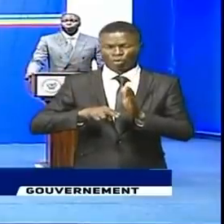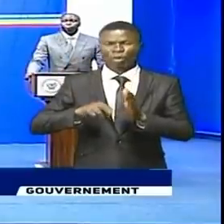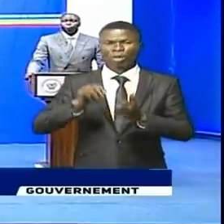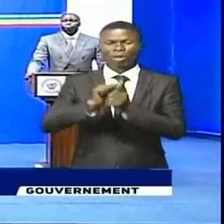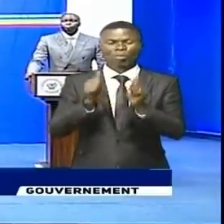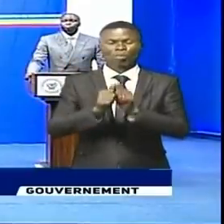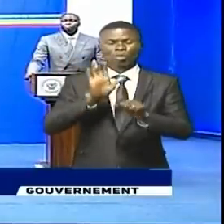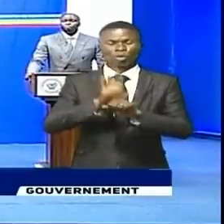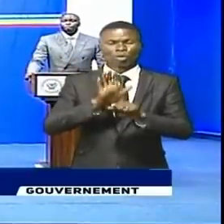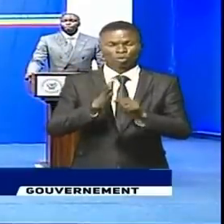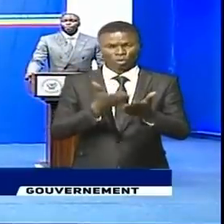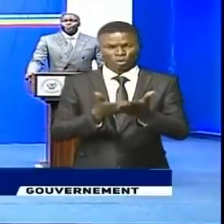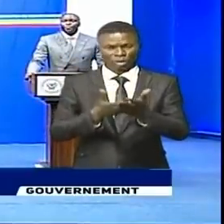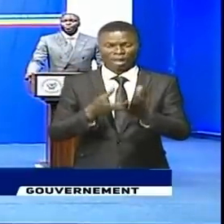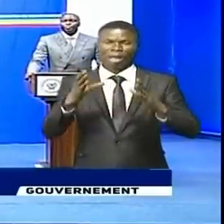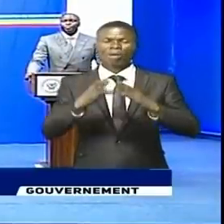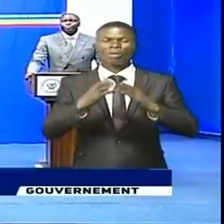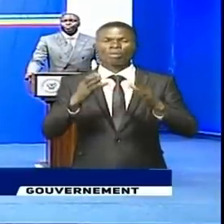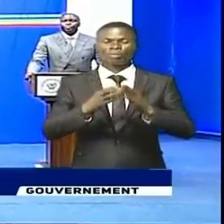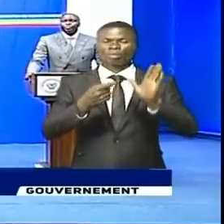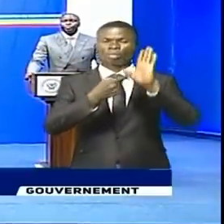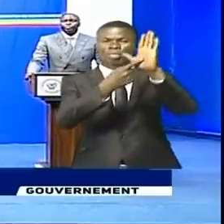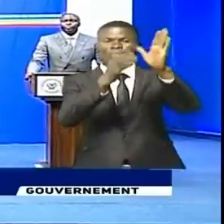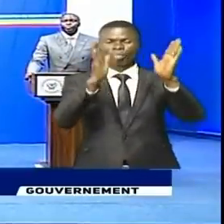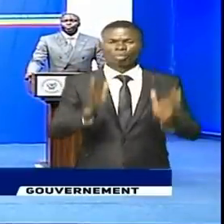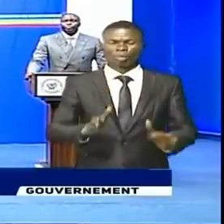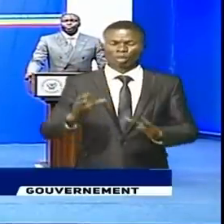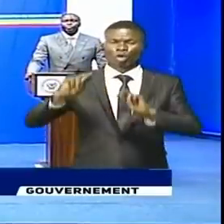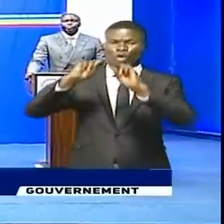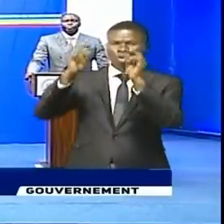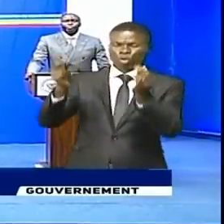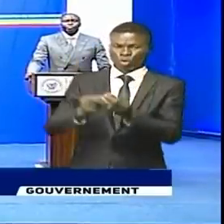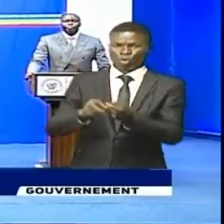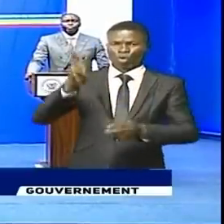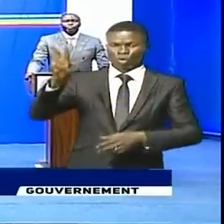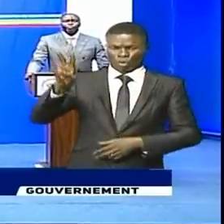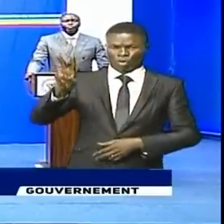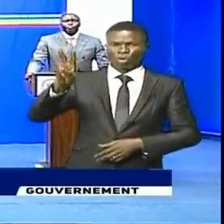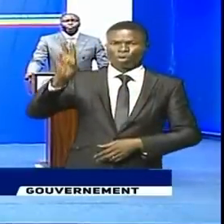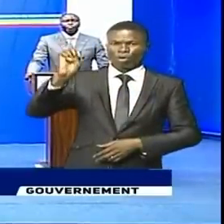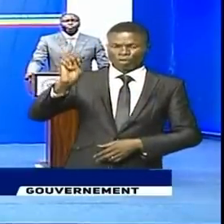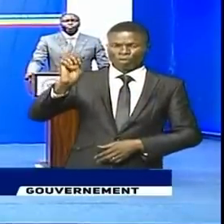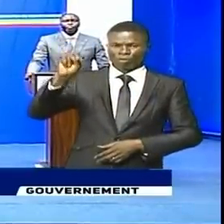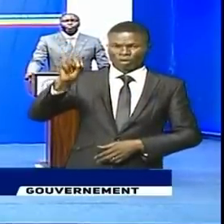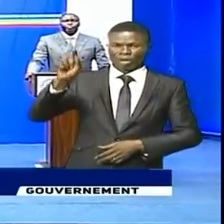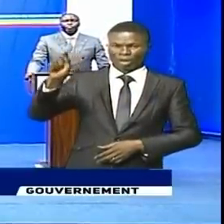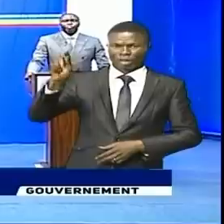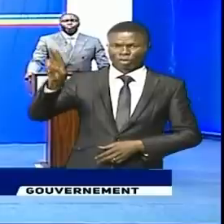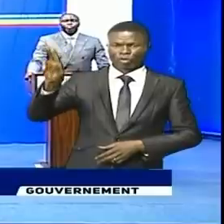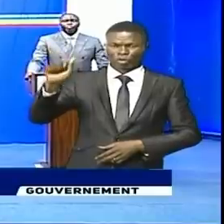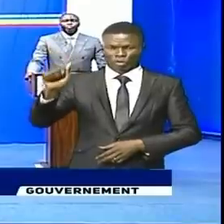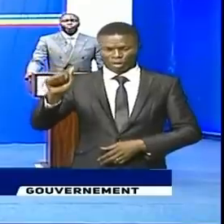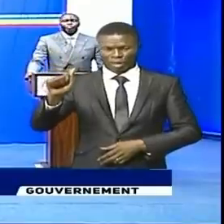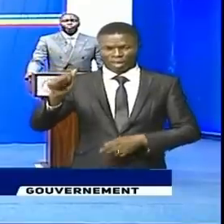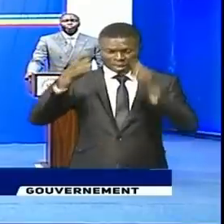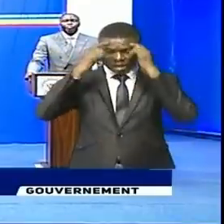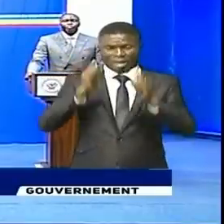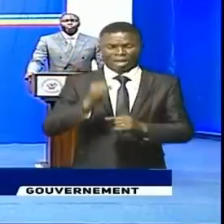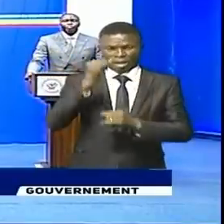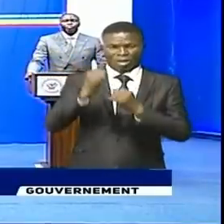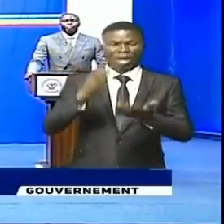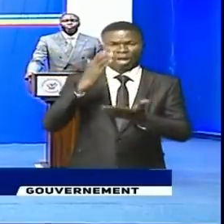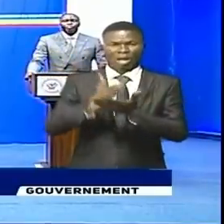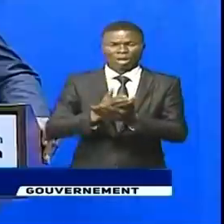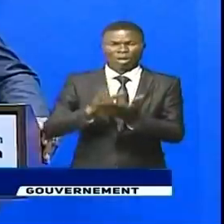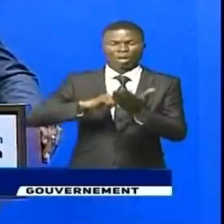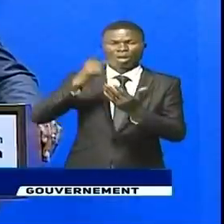contentieux avec les représentants du groupe vont aura les termes de cet accord met fin aux différends qui ont